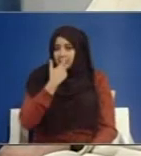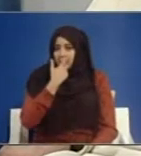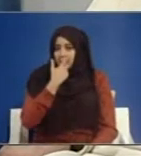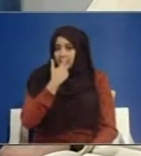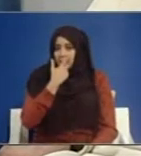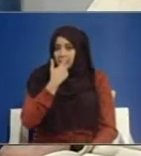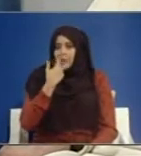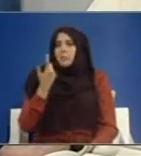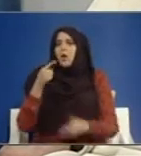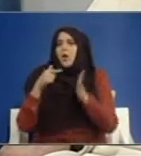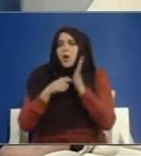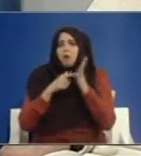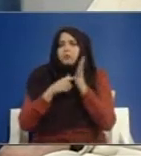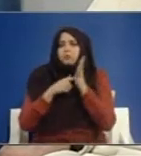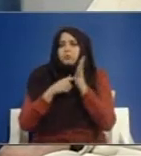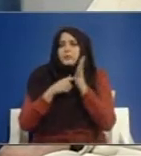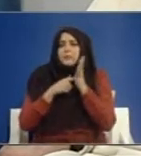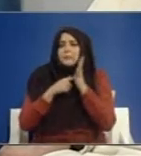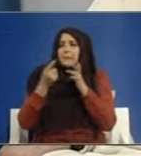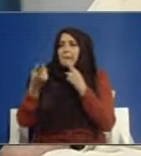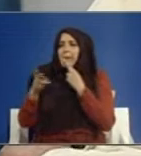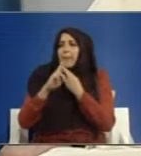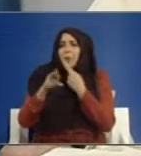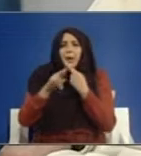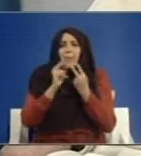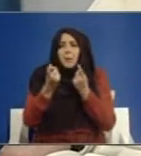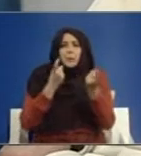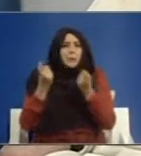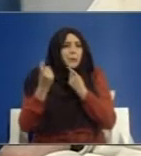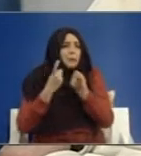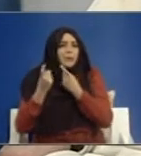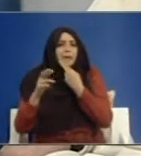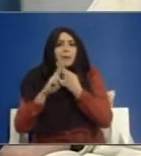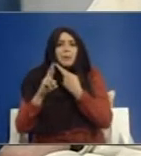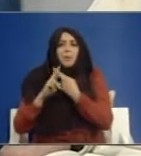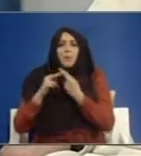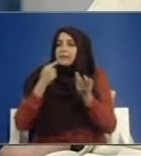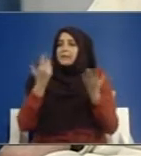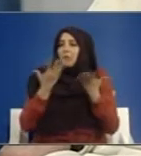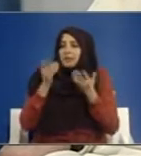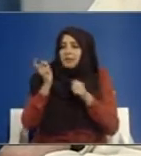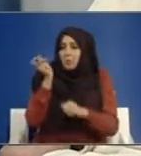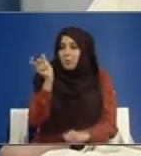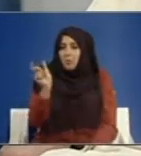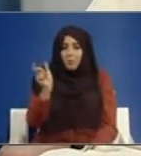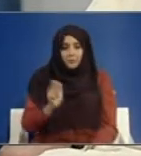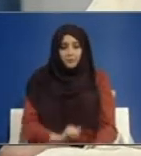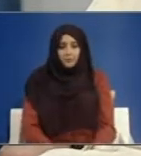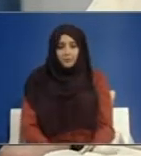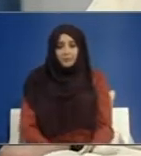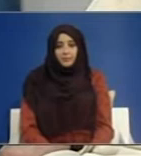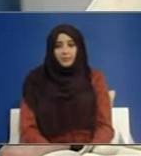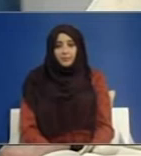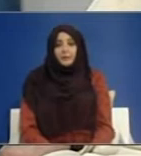فنتتبع إجابات هؤلاء العظماء في بيان حقيقة التقوى،